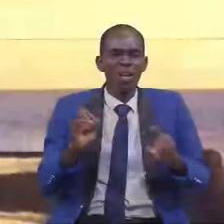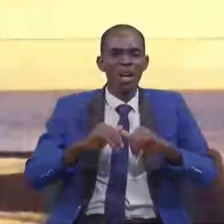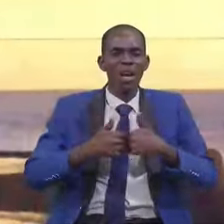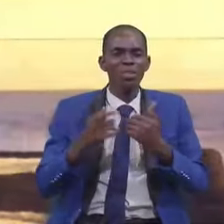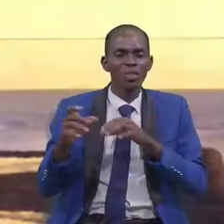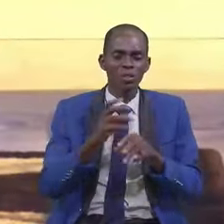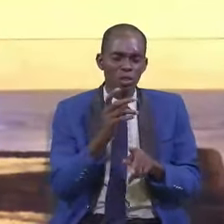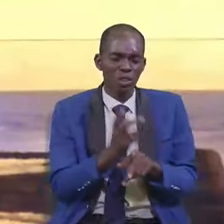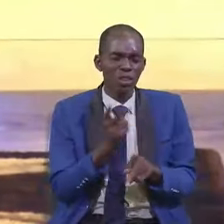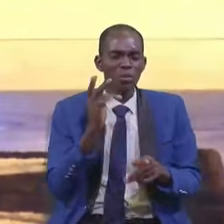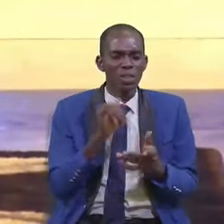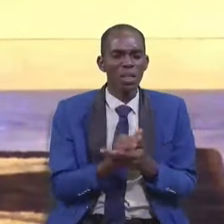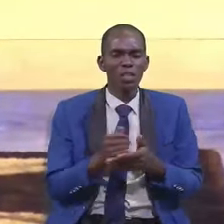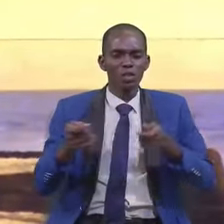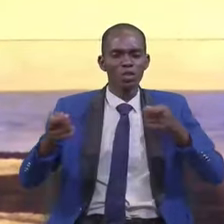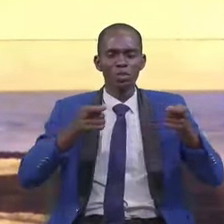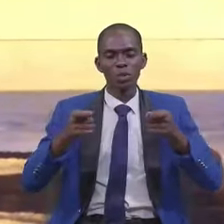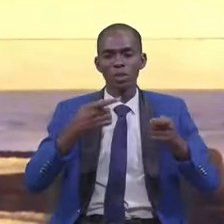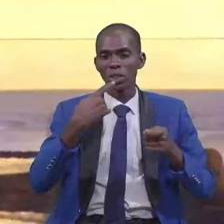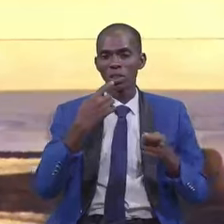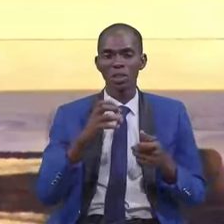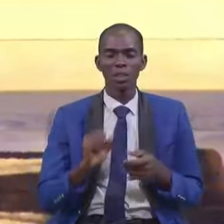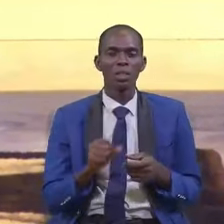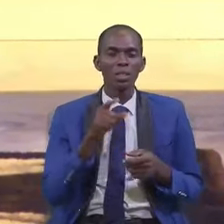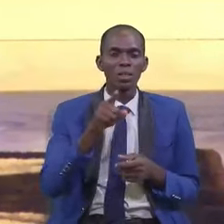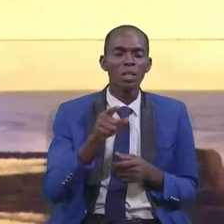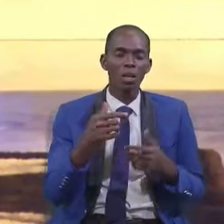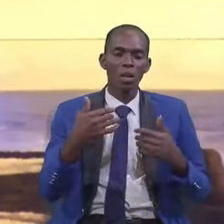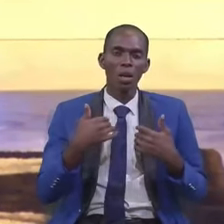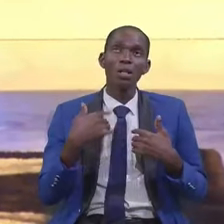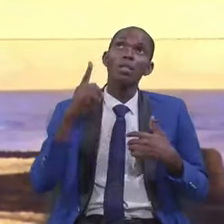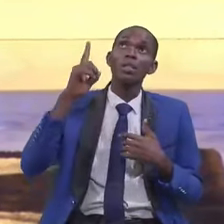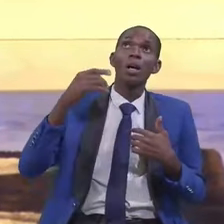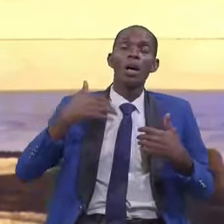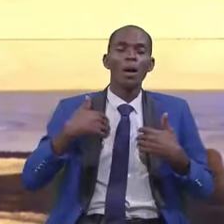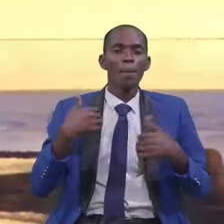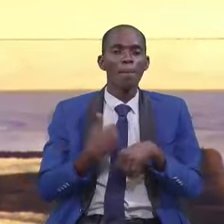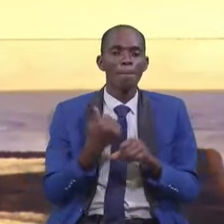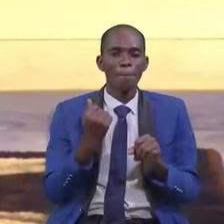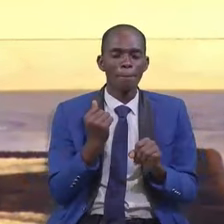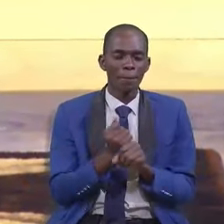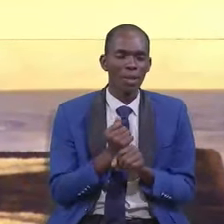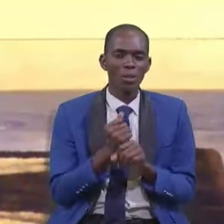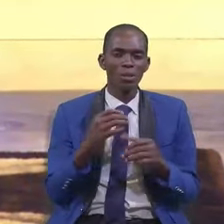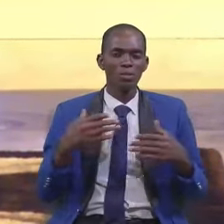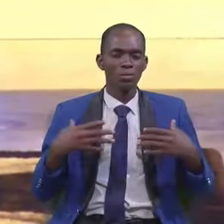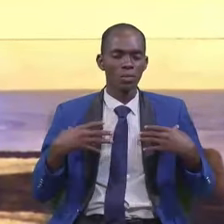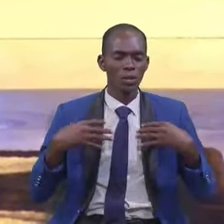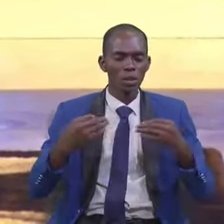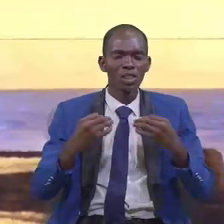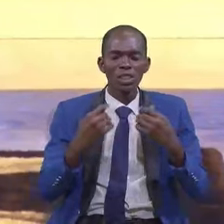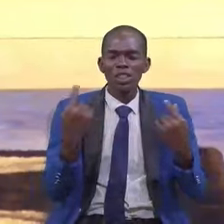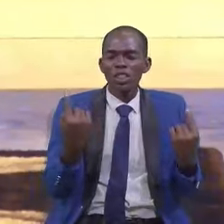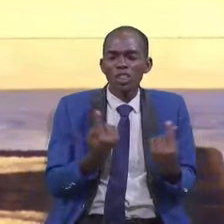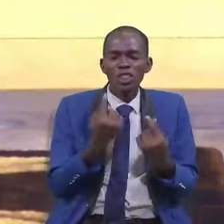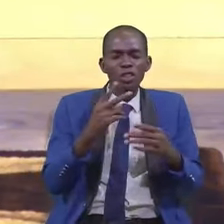cette domination? Il dit que, voici, tu as été guéri, ne pêche plus, de peur qu'il ne t'arrive